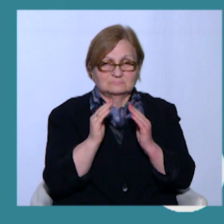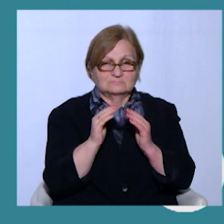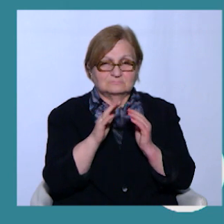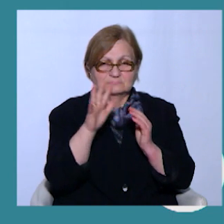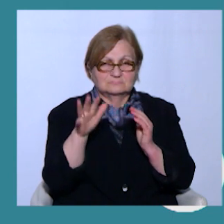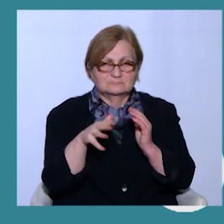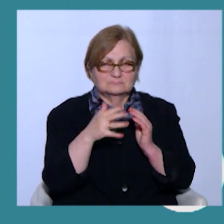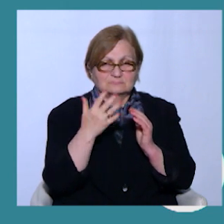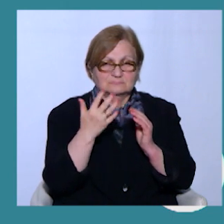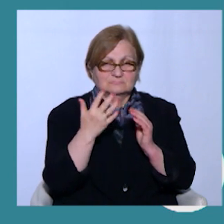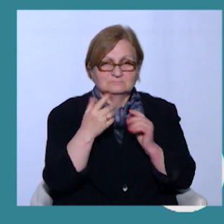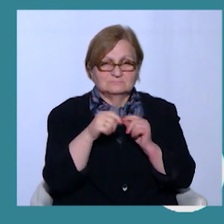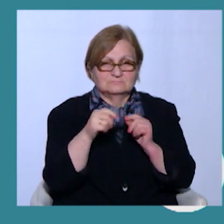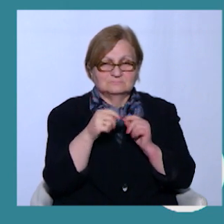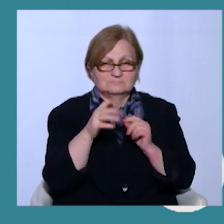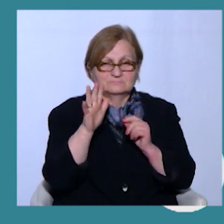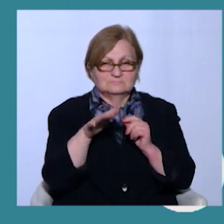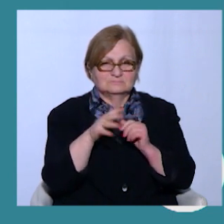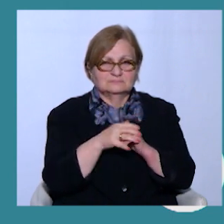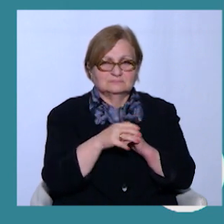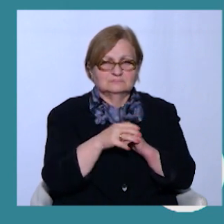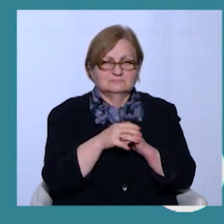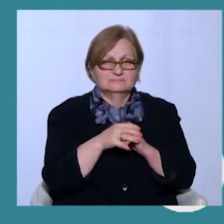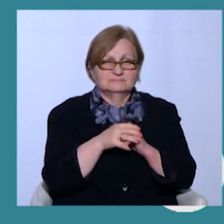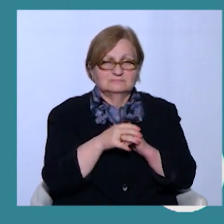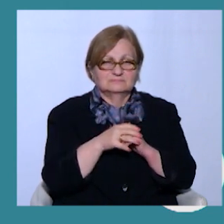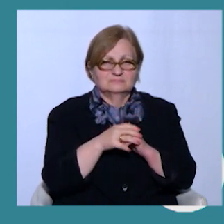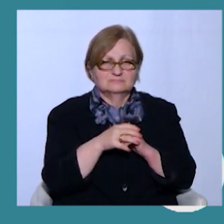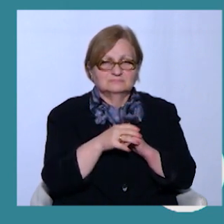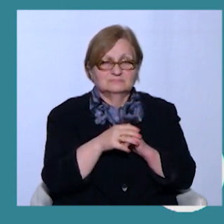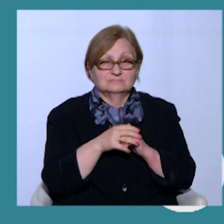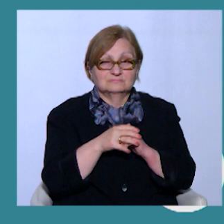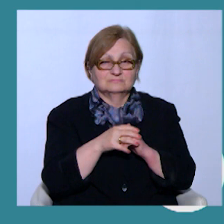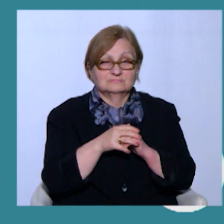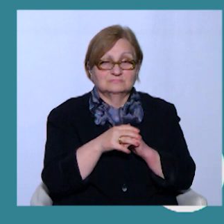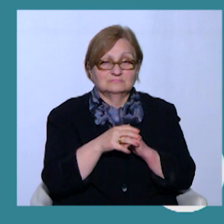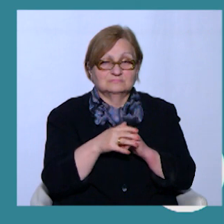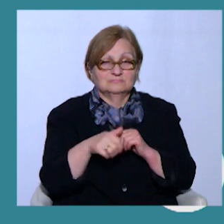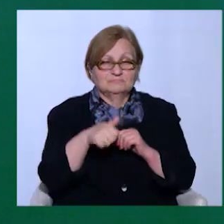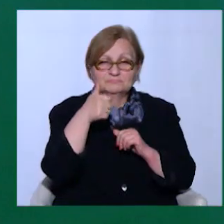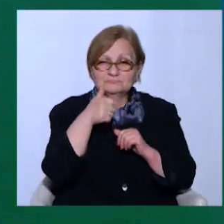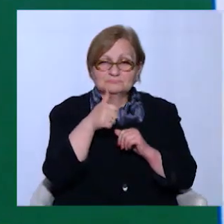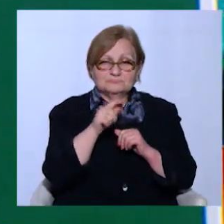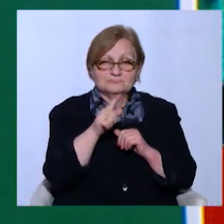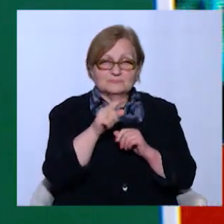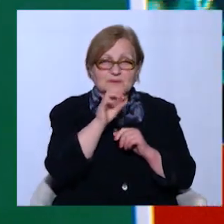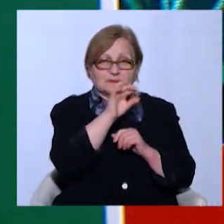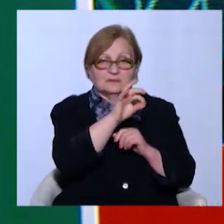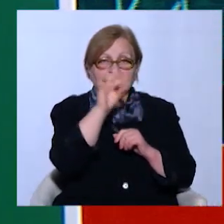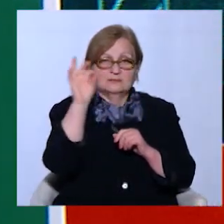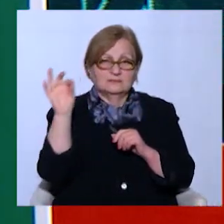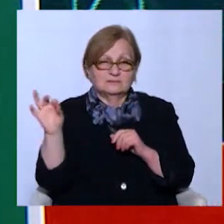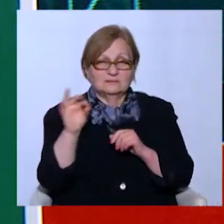4 5 100-ის ღერი, ზემოთ 2, ქვემოთ 2 და ესეთი თავზე. პირველი პირობა, გადაადგილეთ